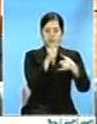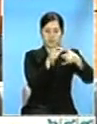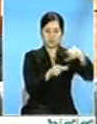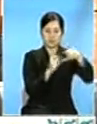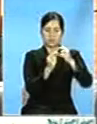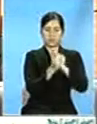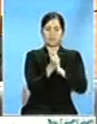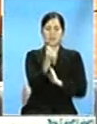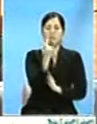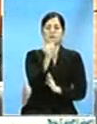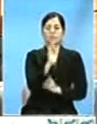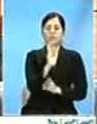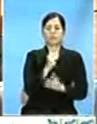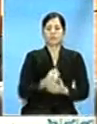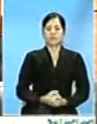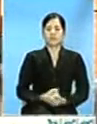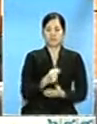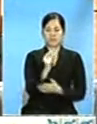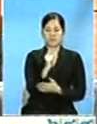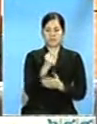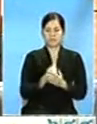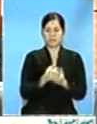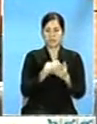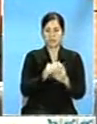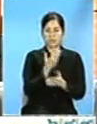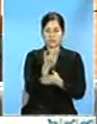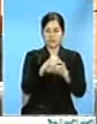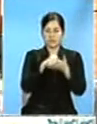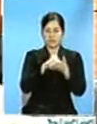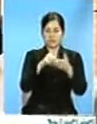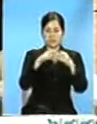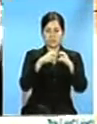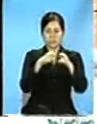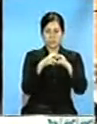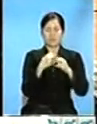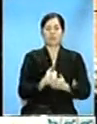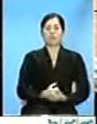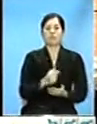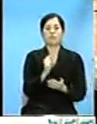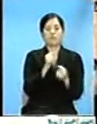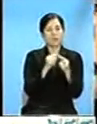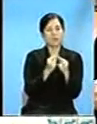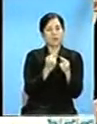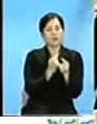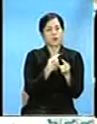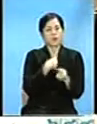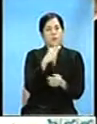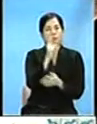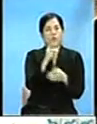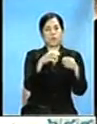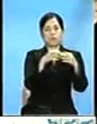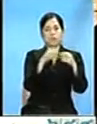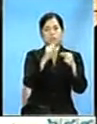นะครับผมขออนุญาตตรงนี้นะครับนั่นคือขอแก้ปัญหานะฮะอย่าดูถูกผู้แทนของปวงชนชาวไทยที่เข